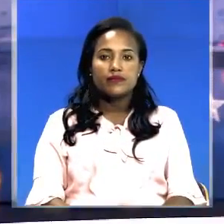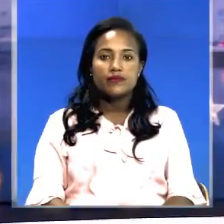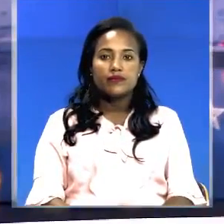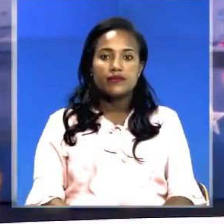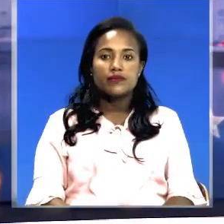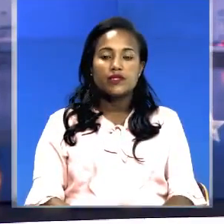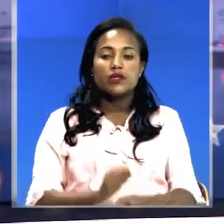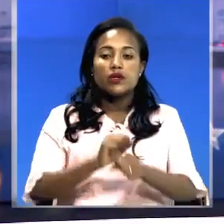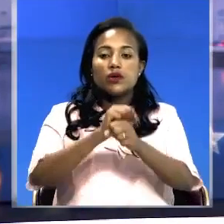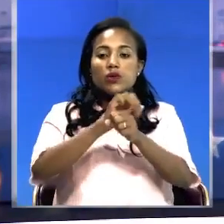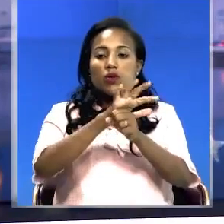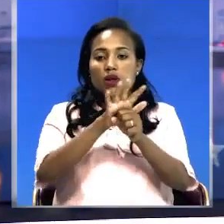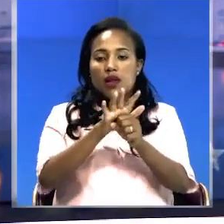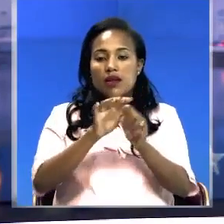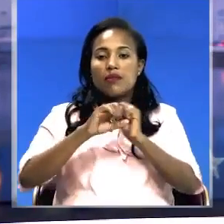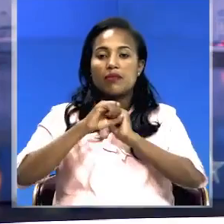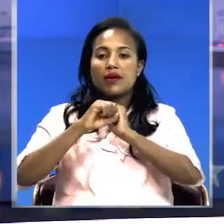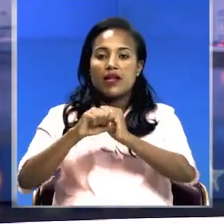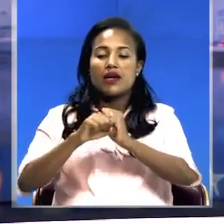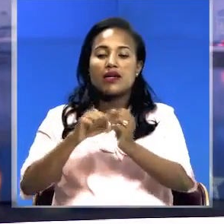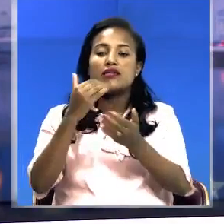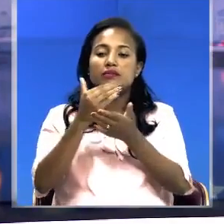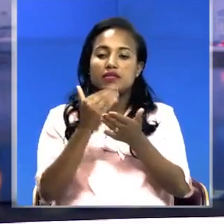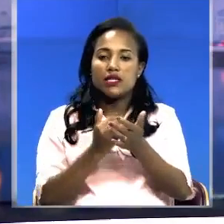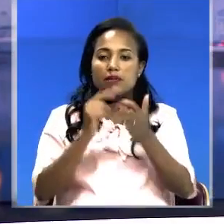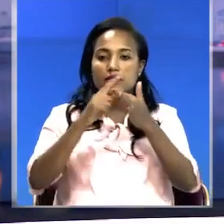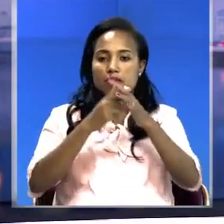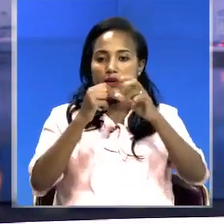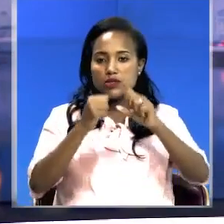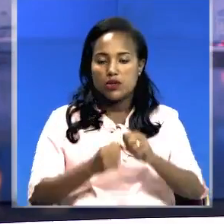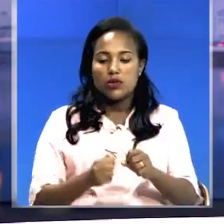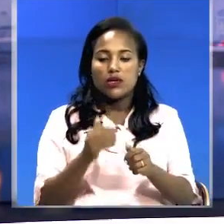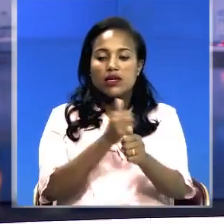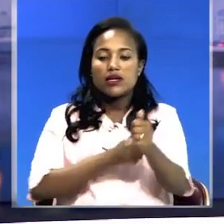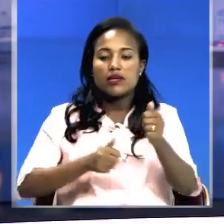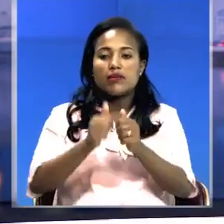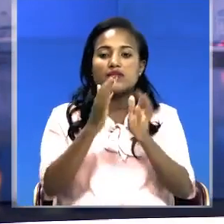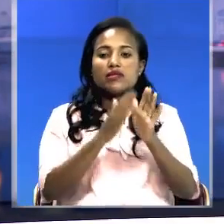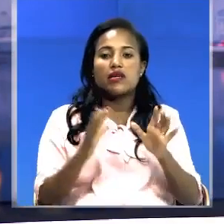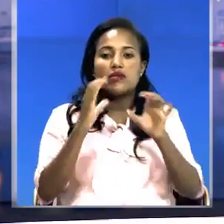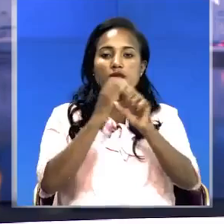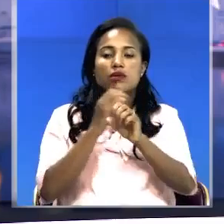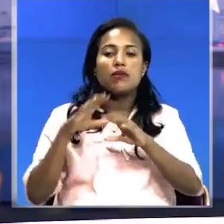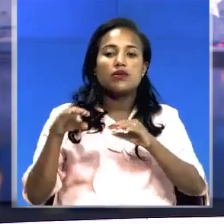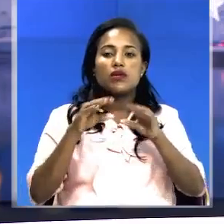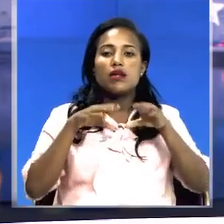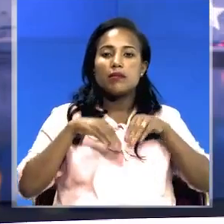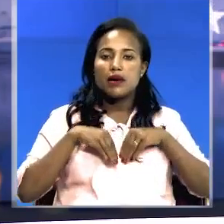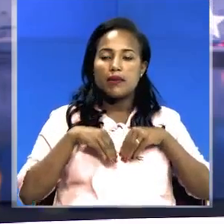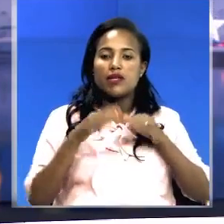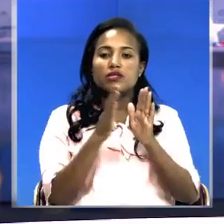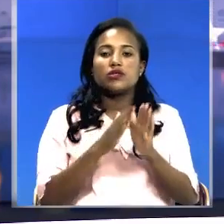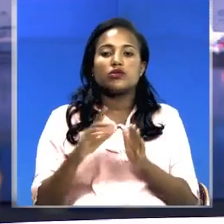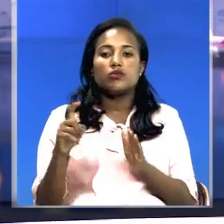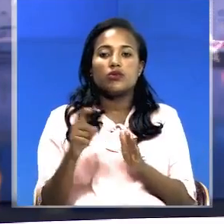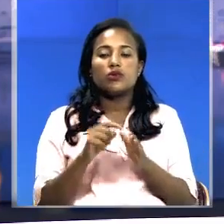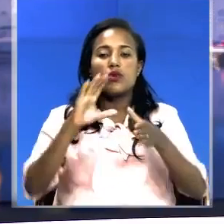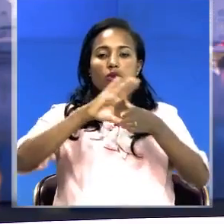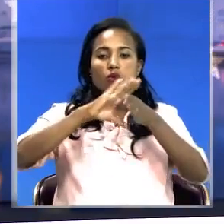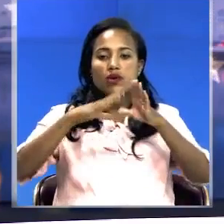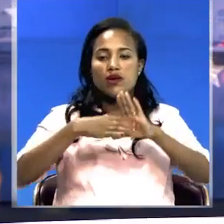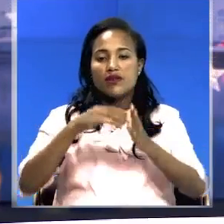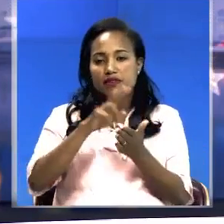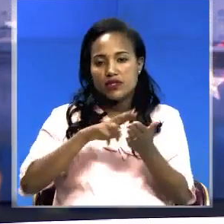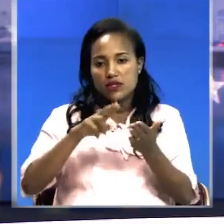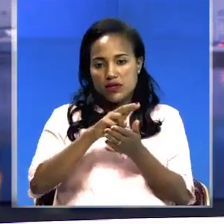የኮሮና ወረርሽኝን በመከላከል ትምህርት ለመጀመር የሚያስችለውን ቅድመ ዝግጅት አጠናቆ ተማሪዎችን ለመቀበል ዝግጁ መሆኑን የጎንደር ዩኒቨርሲቲ